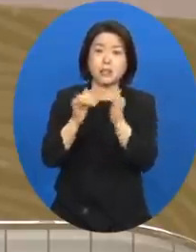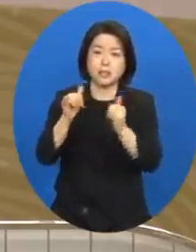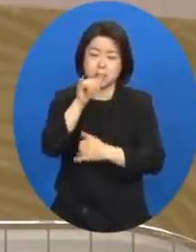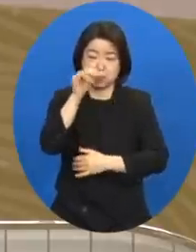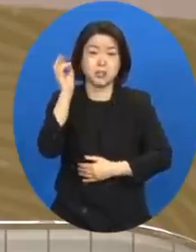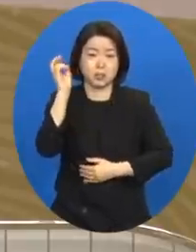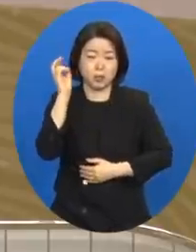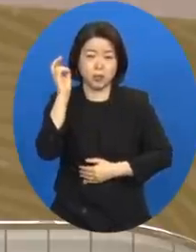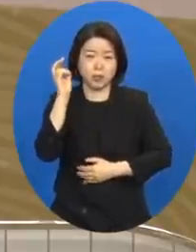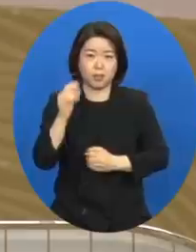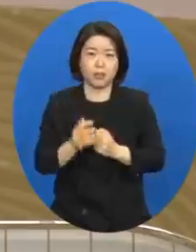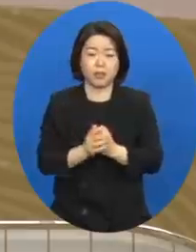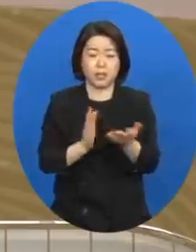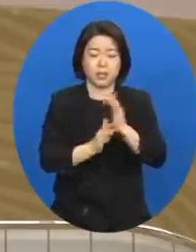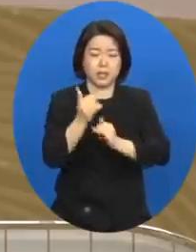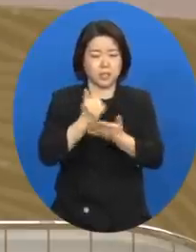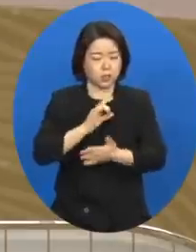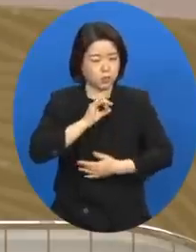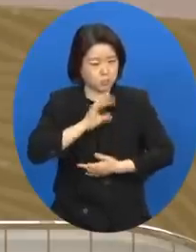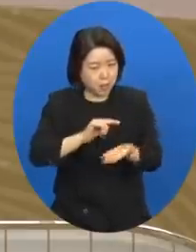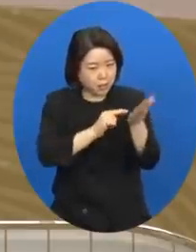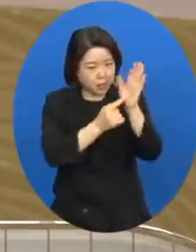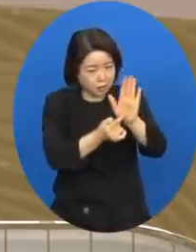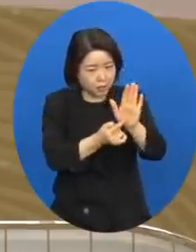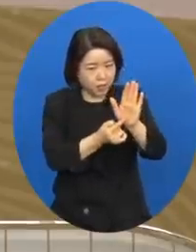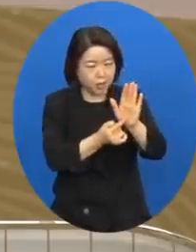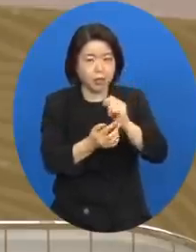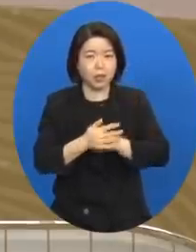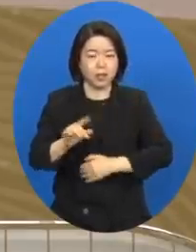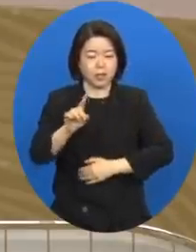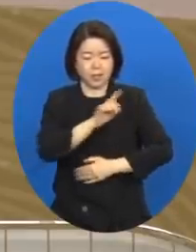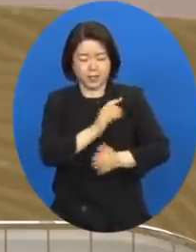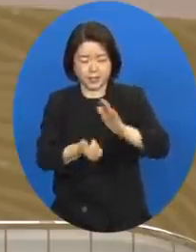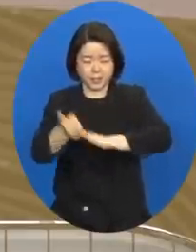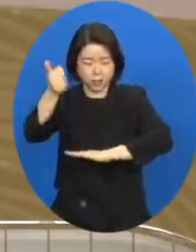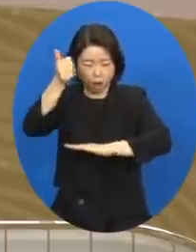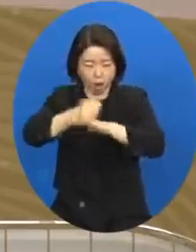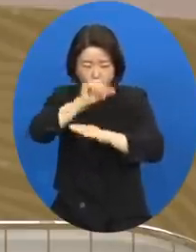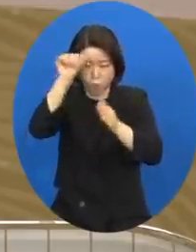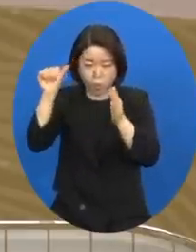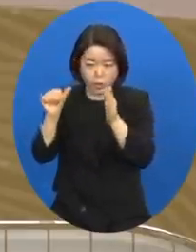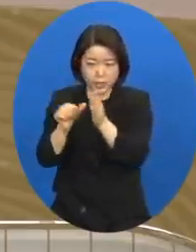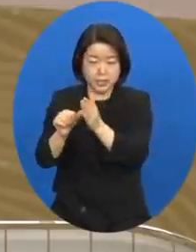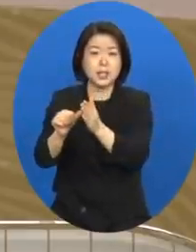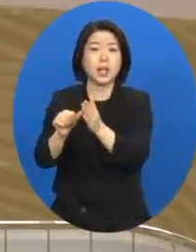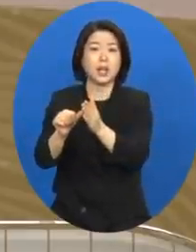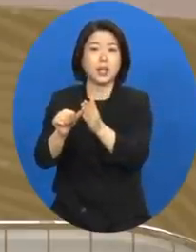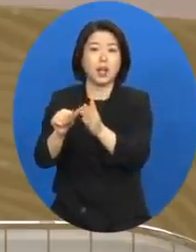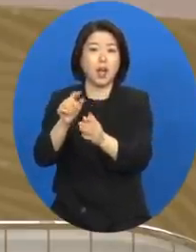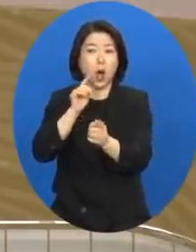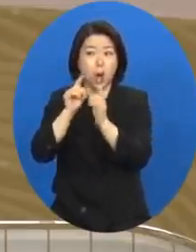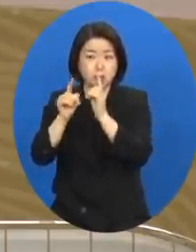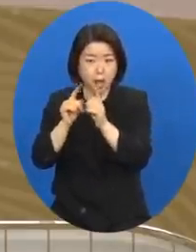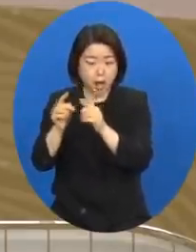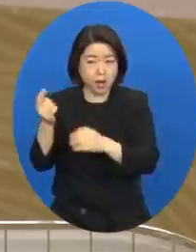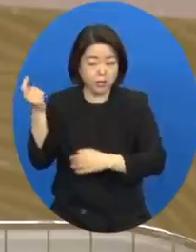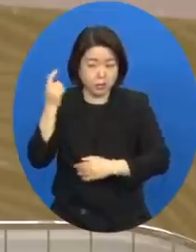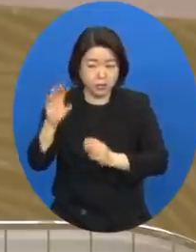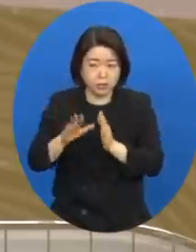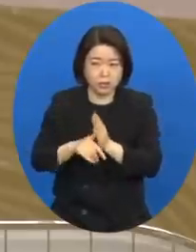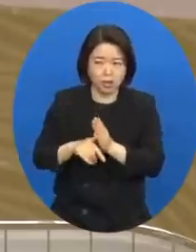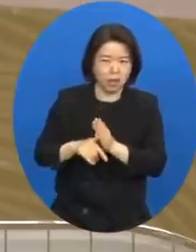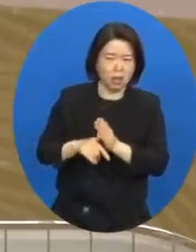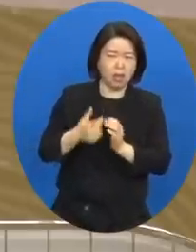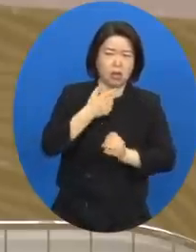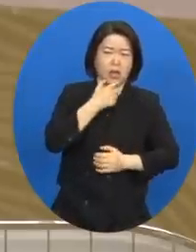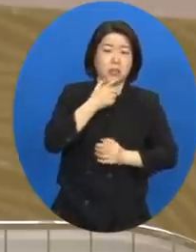있으셨을 거예요. 예수님만 드러내는 게 가장 성공적인 인생을 사는 것이라고 아직도 받아들여지지 않는